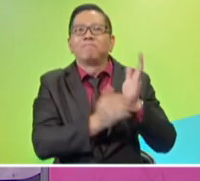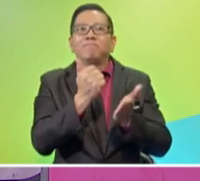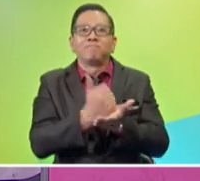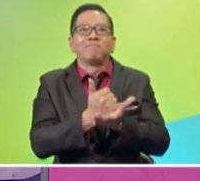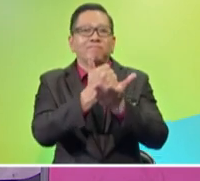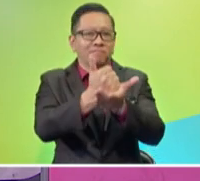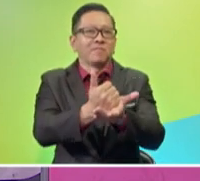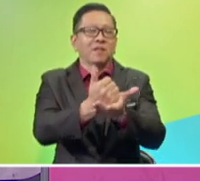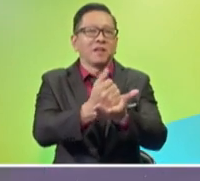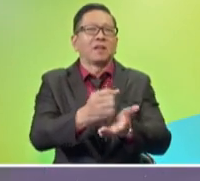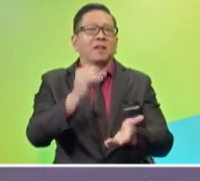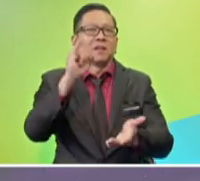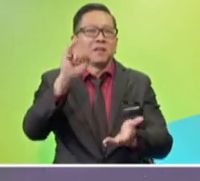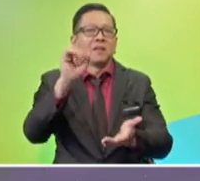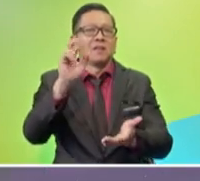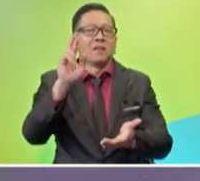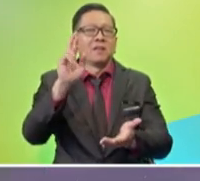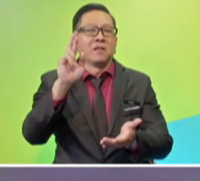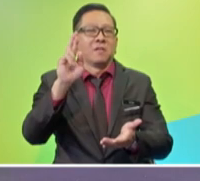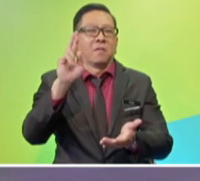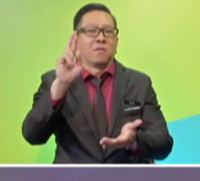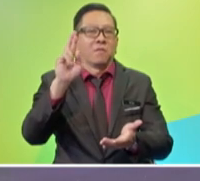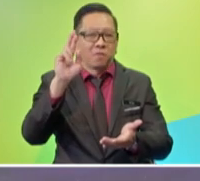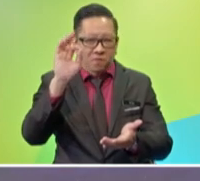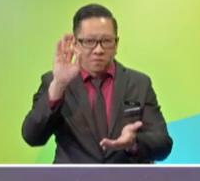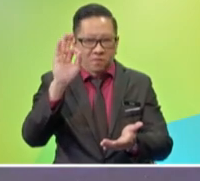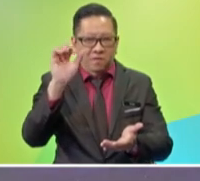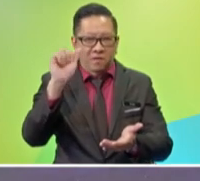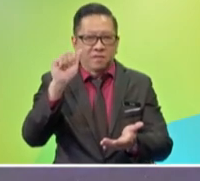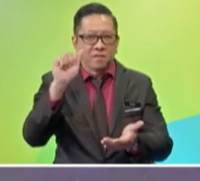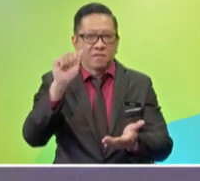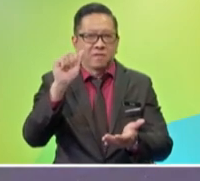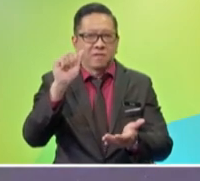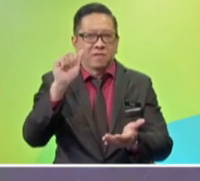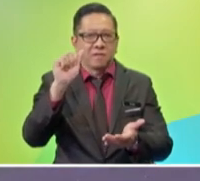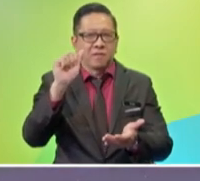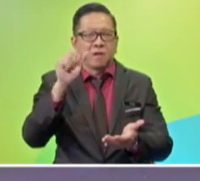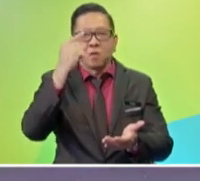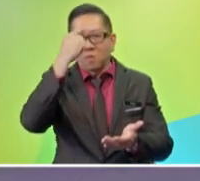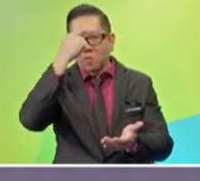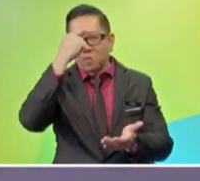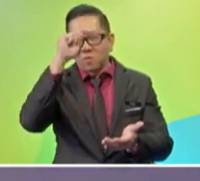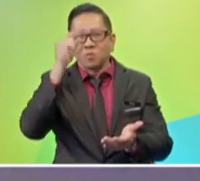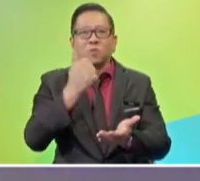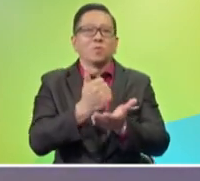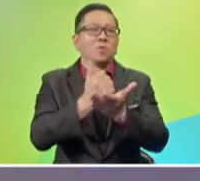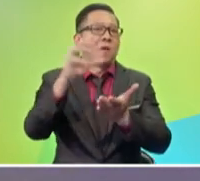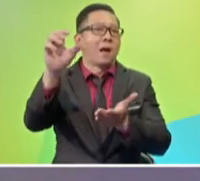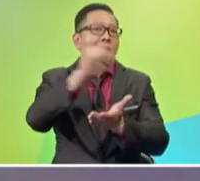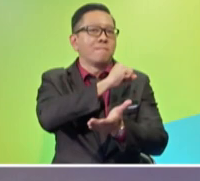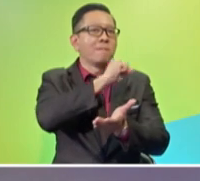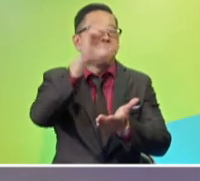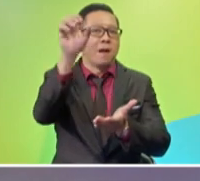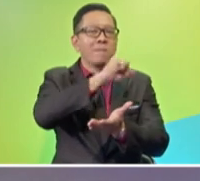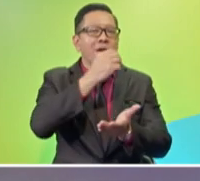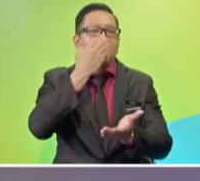untuk pindahkan buah apple ke dalam bakul. Mira ambil cikgu eh? Ya, boleh. Okey, satu buah apple kita pindahkan ke